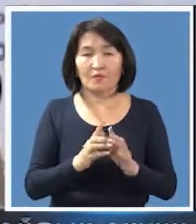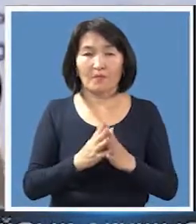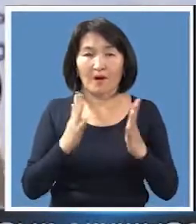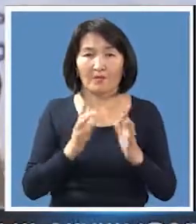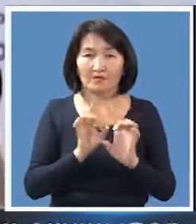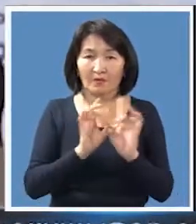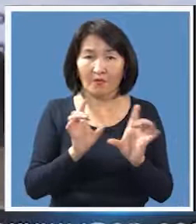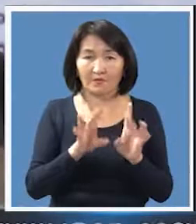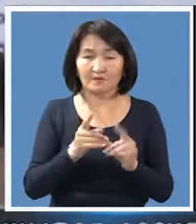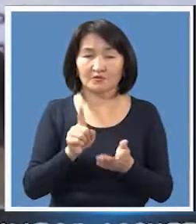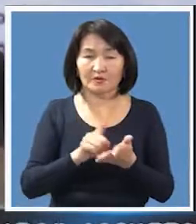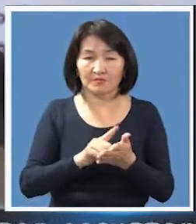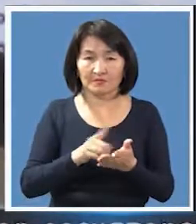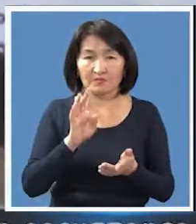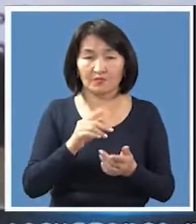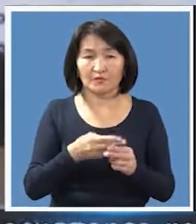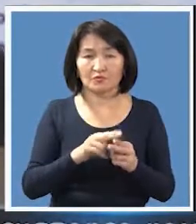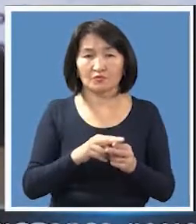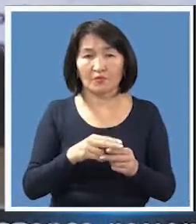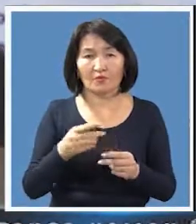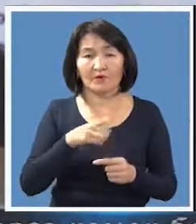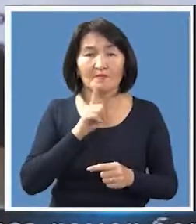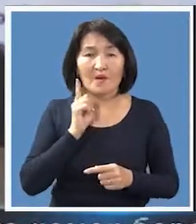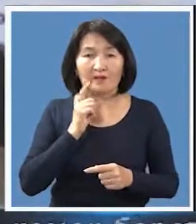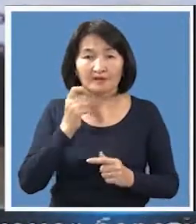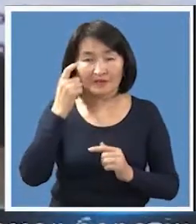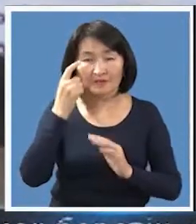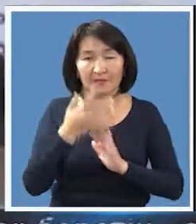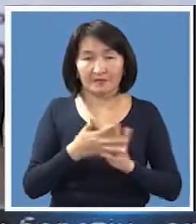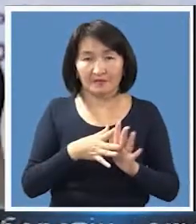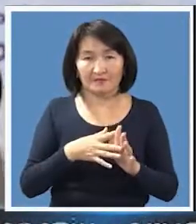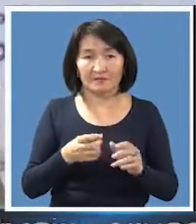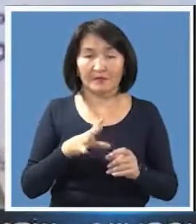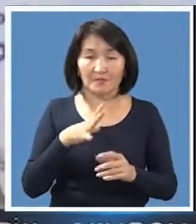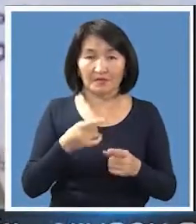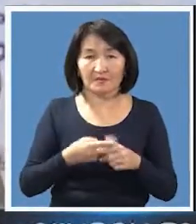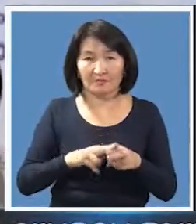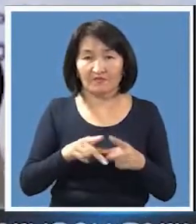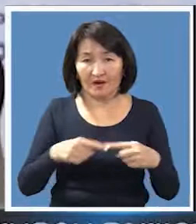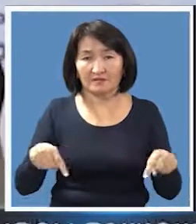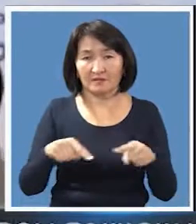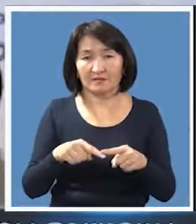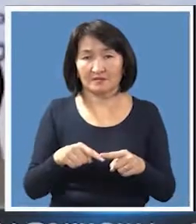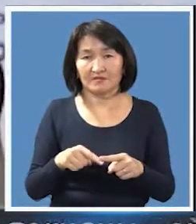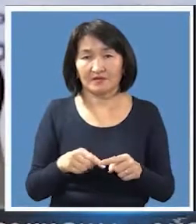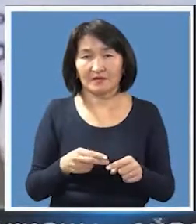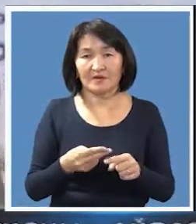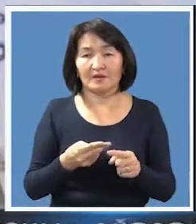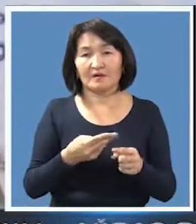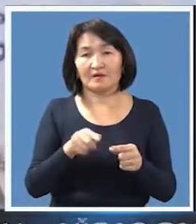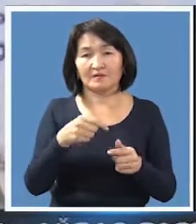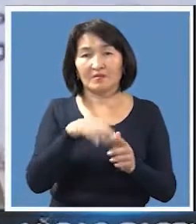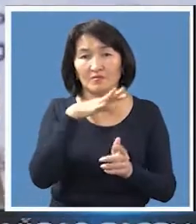және жастардың оң көз қарасын қалыптастыру мақсатында ұйымдастырылып отырғандықтан жалпы олимпиада тақырыптарына